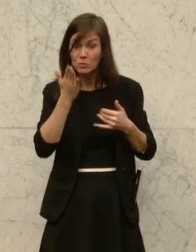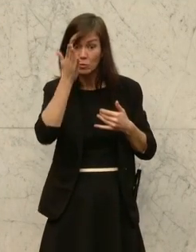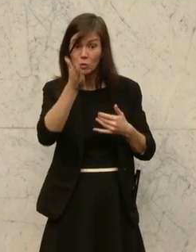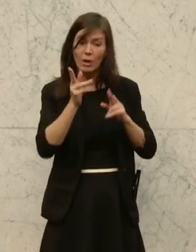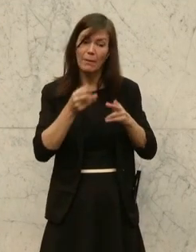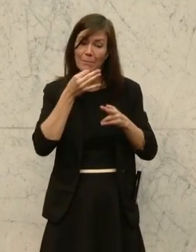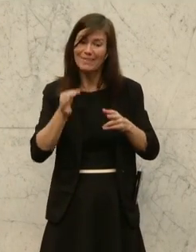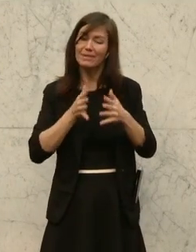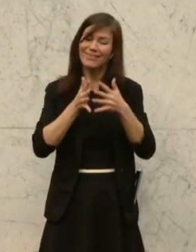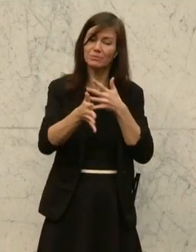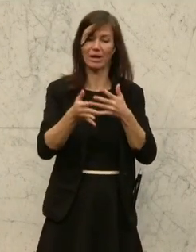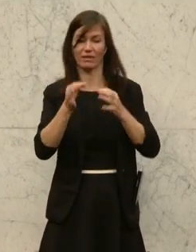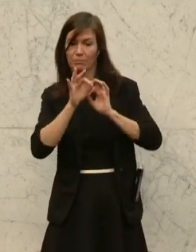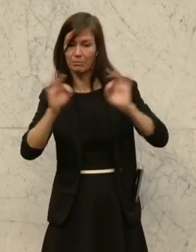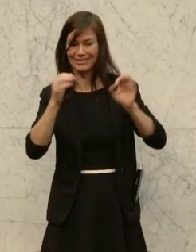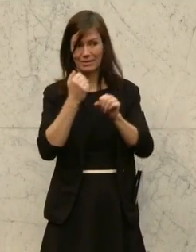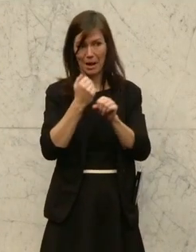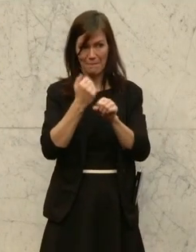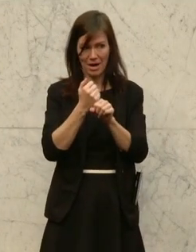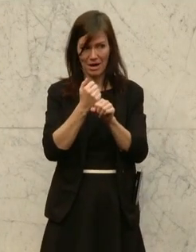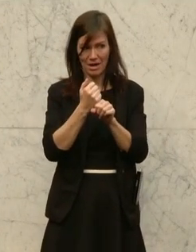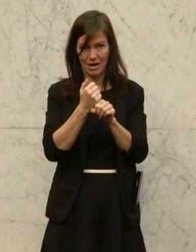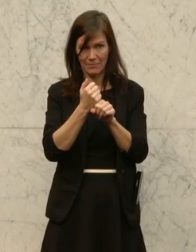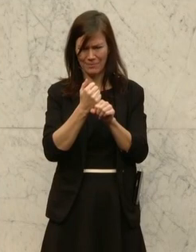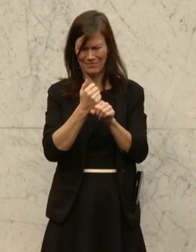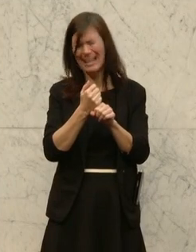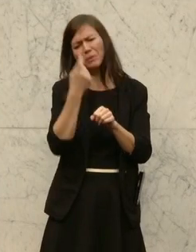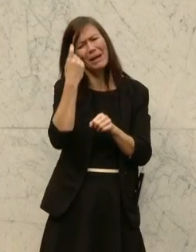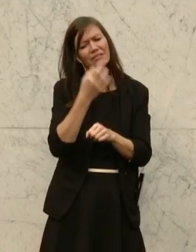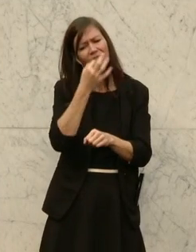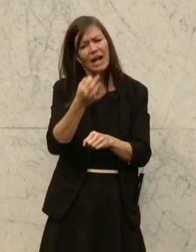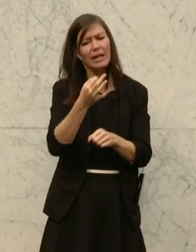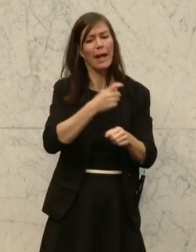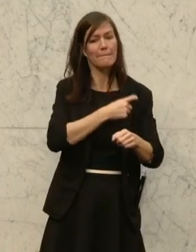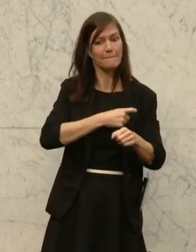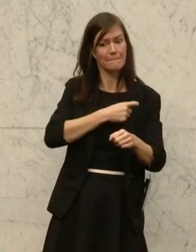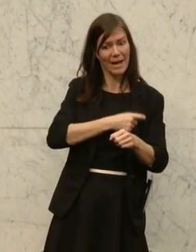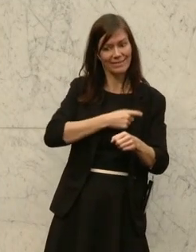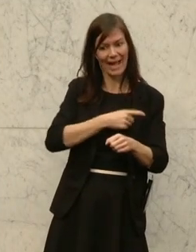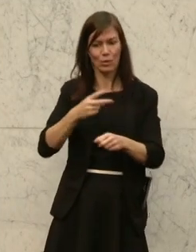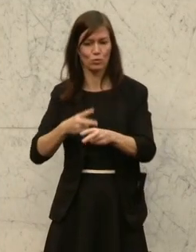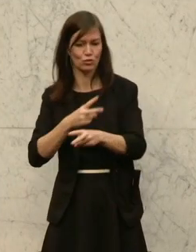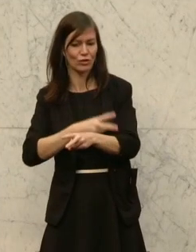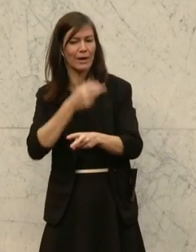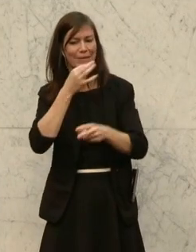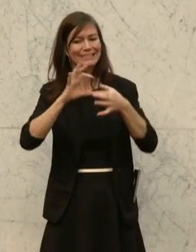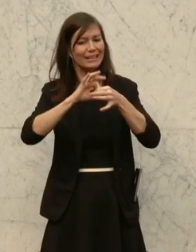könnten im Sinne der Trennung von Partei und Staat?